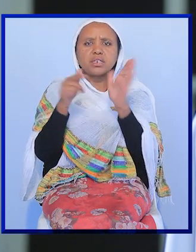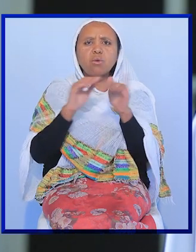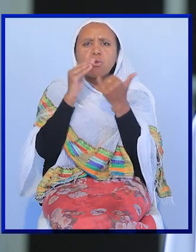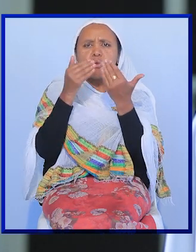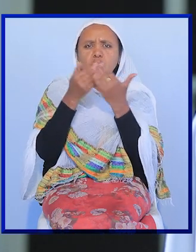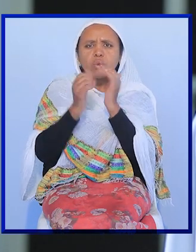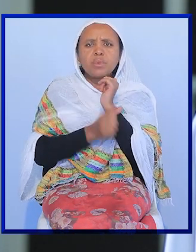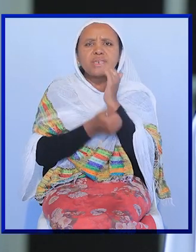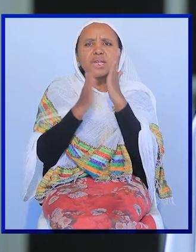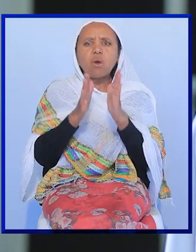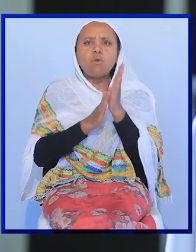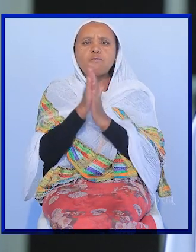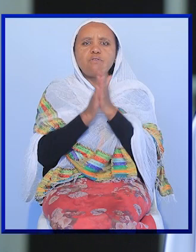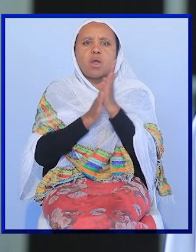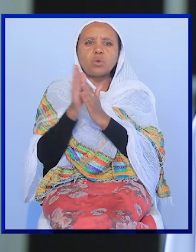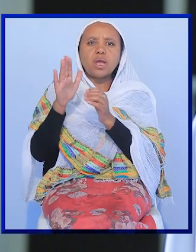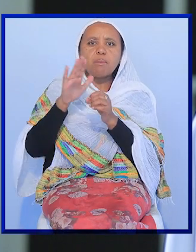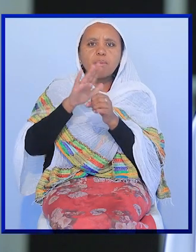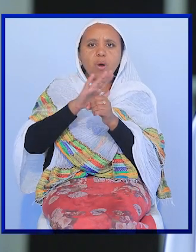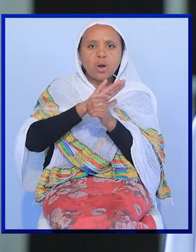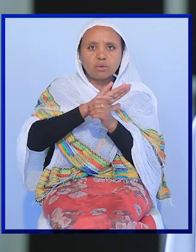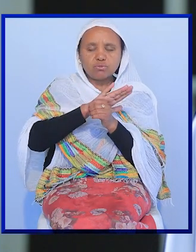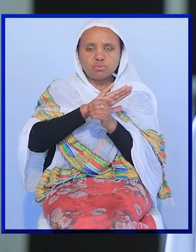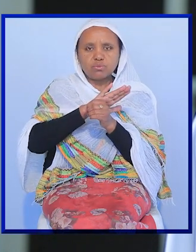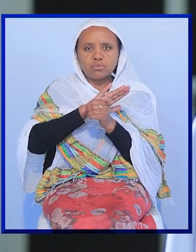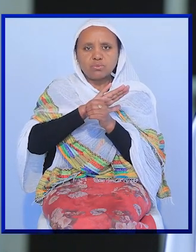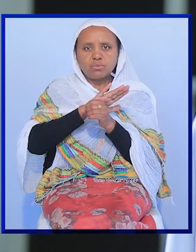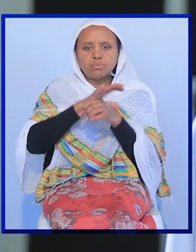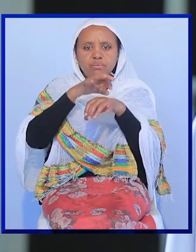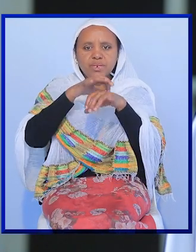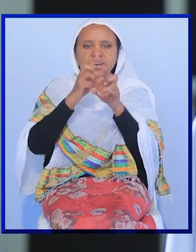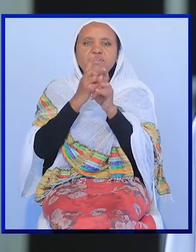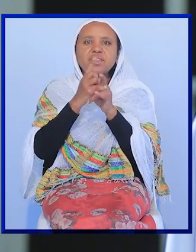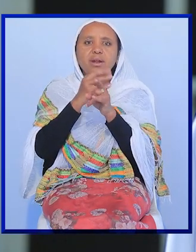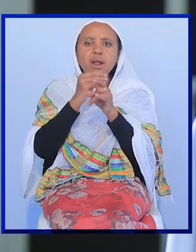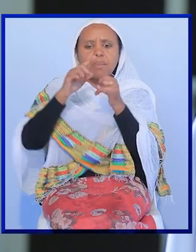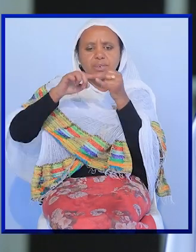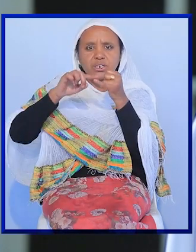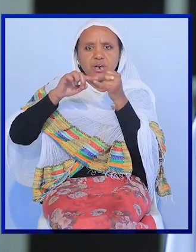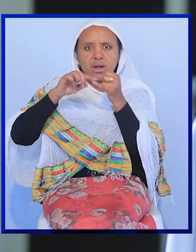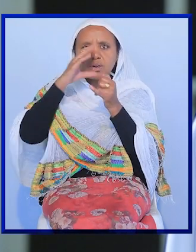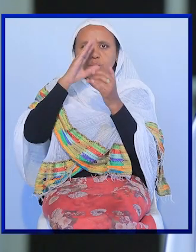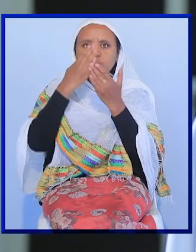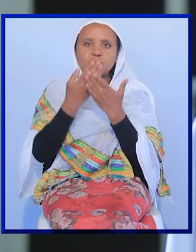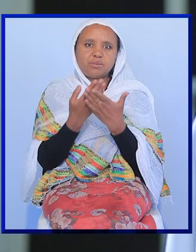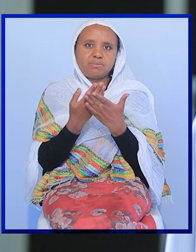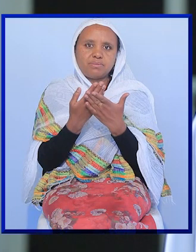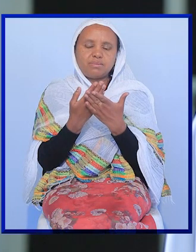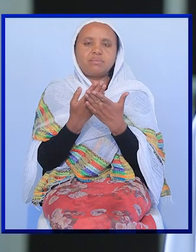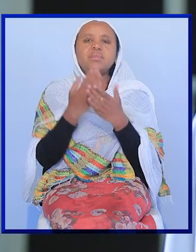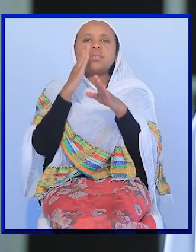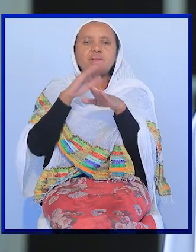ሁሉንም መሰረታዊ ፍላጎት ያሟላች አድርጎ ምድርን ፈጠረና በመጨረሻ የሰው ልጅ